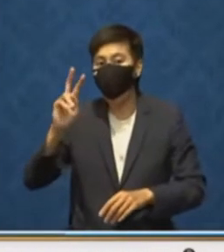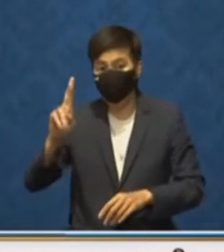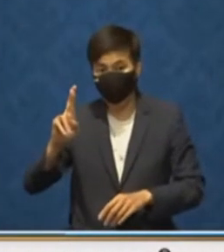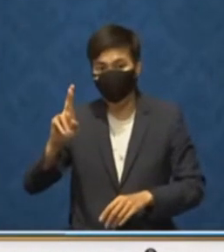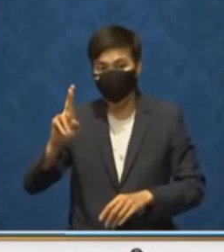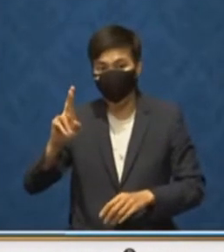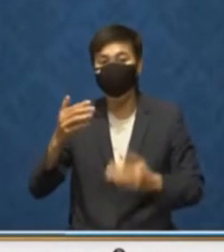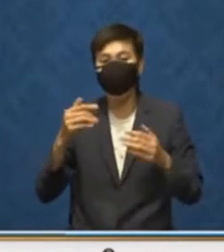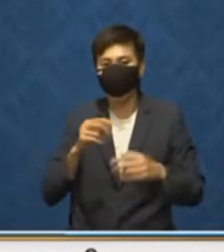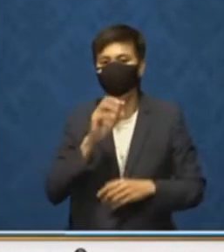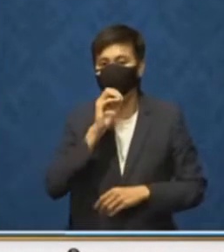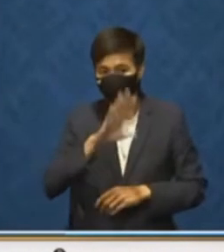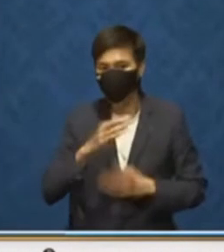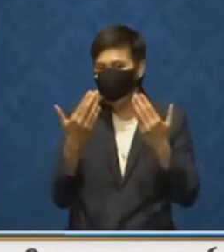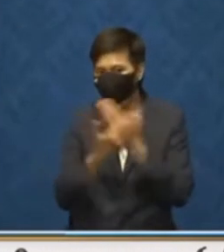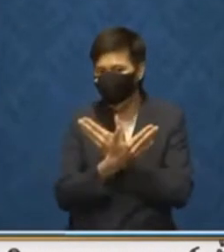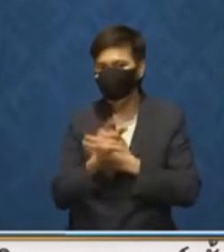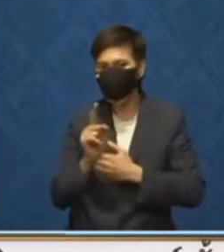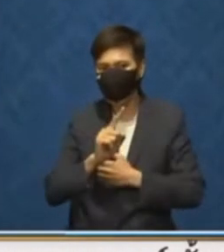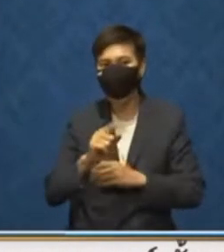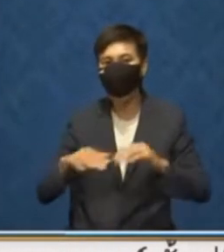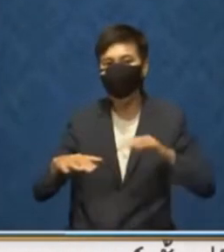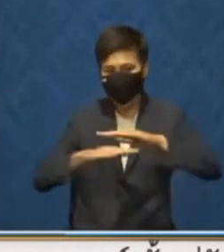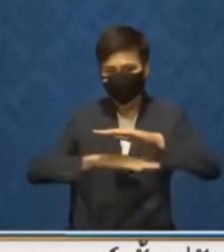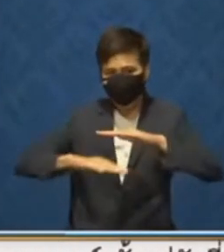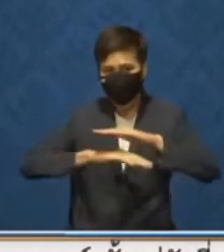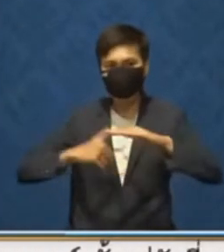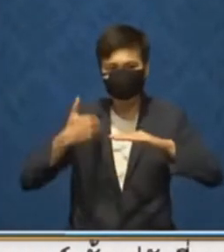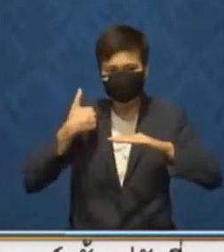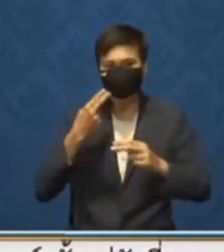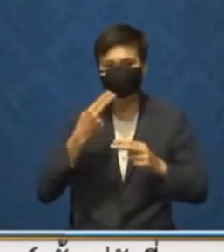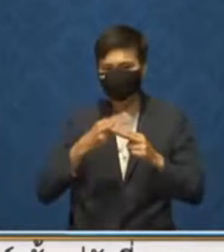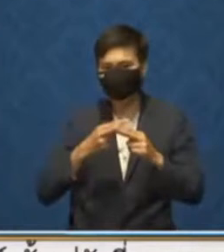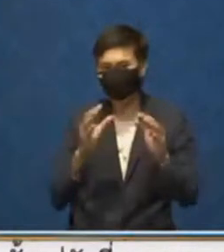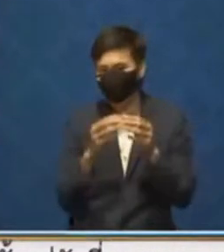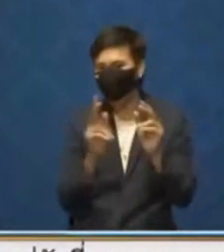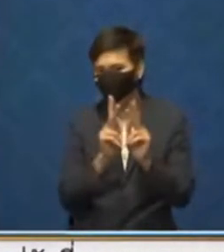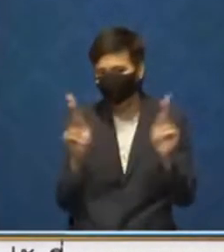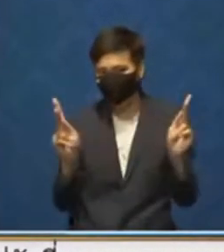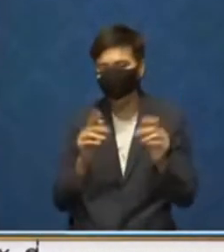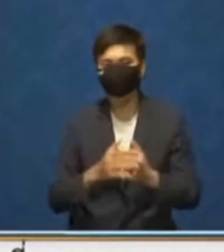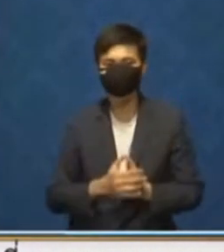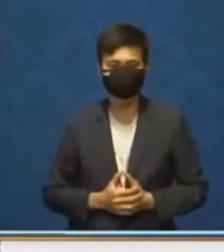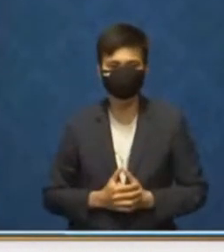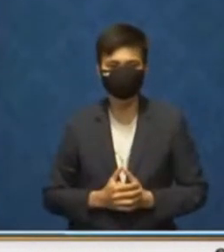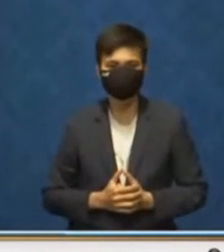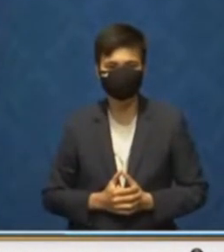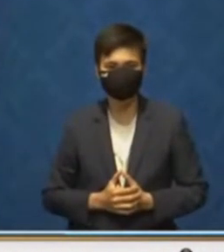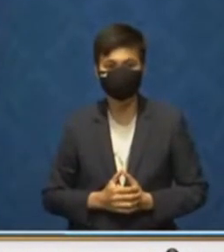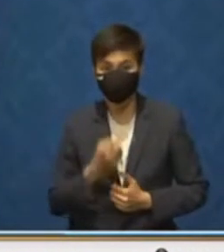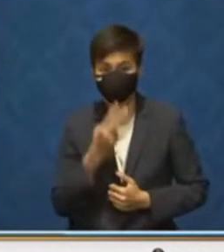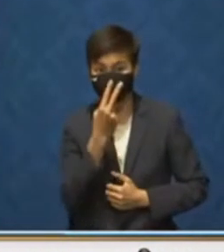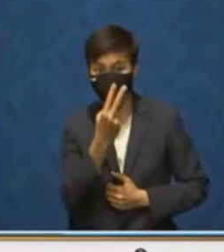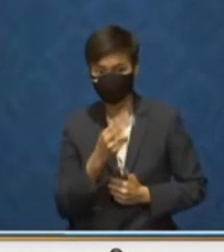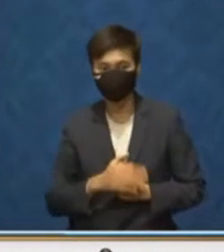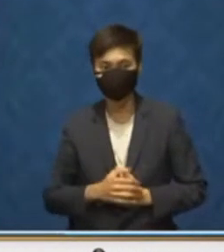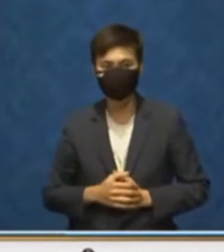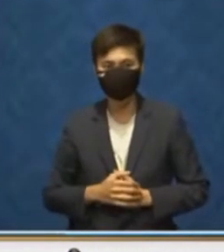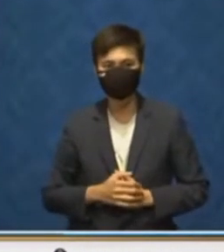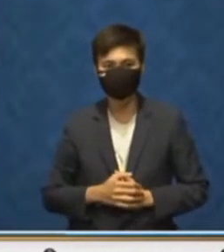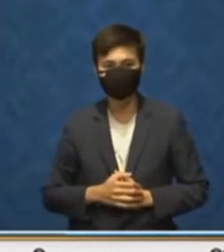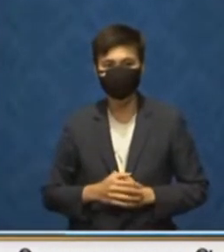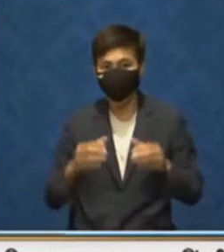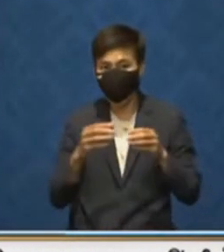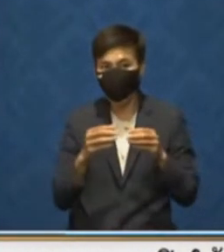เขาเปลี่ยนยังไงตอนเลยครับหลักฐานนี้นะครับนี่แหละชื่อกรรมการนะครับดูเลยนะครับแกล้งบอย